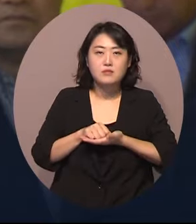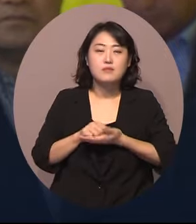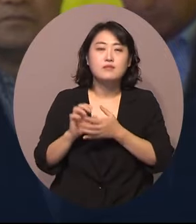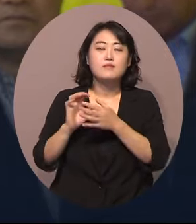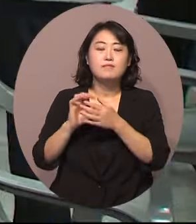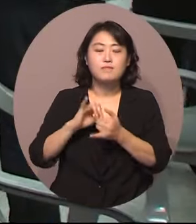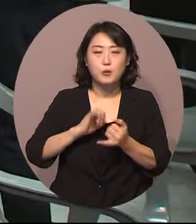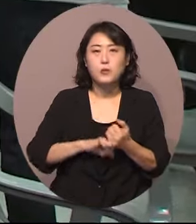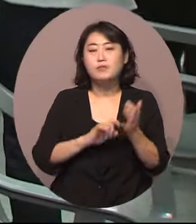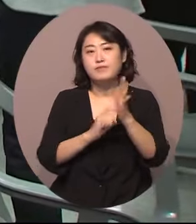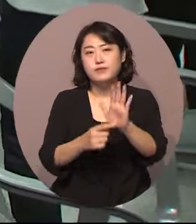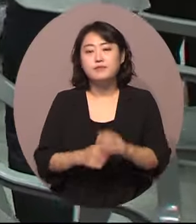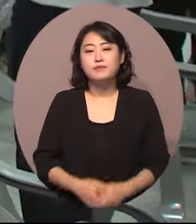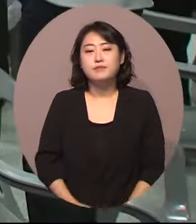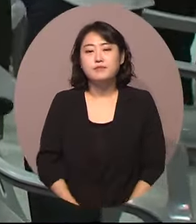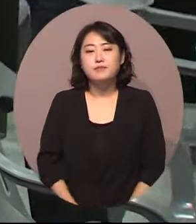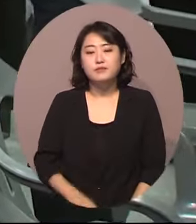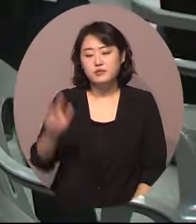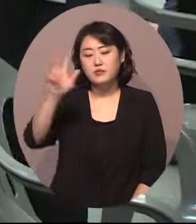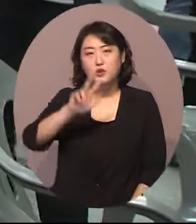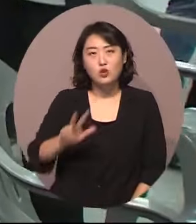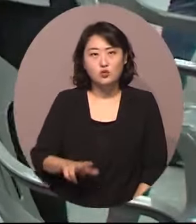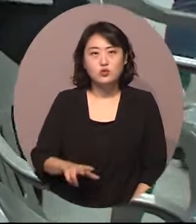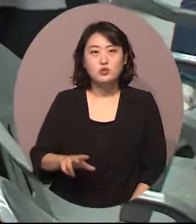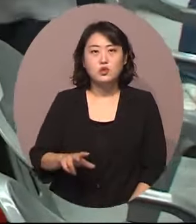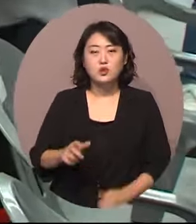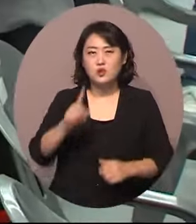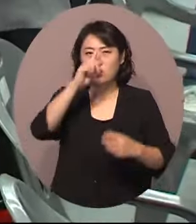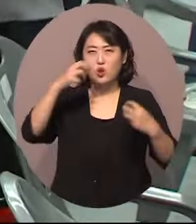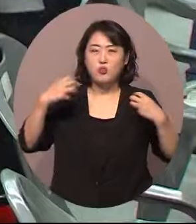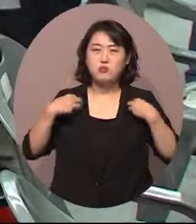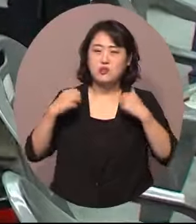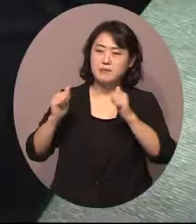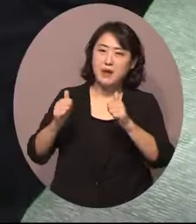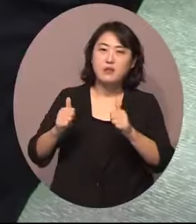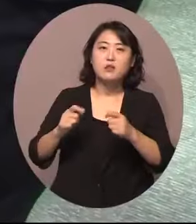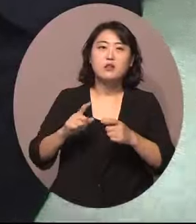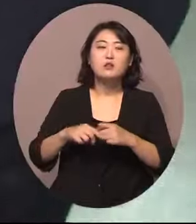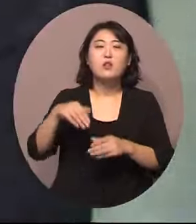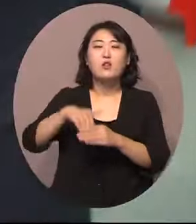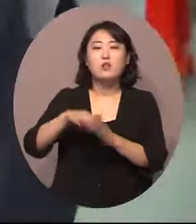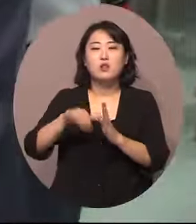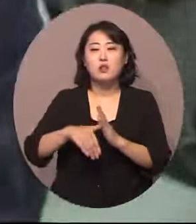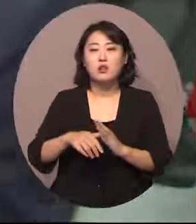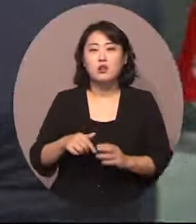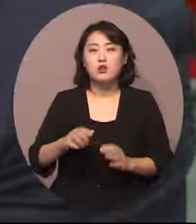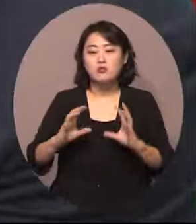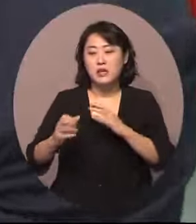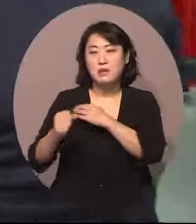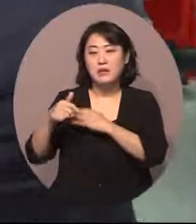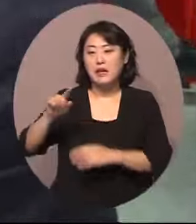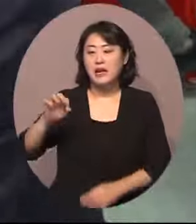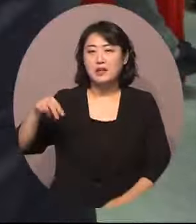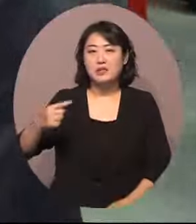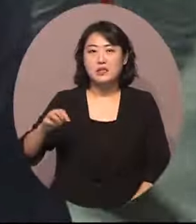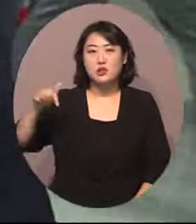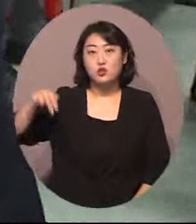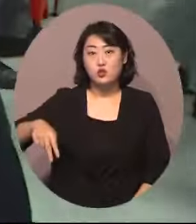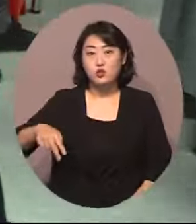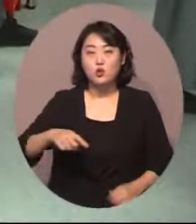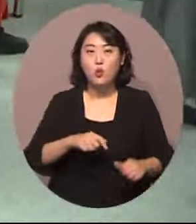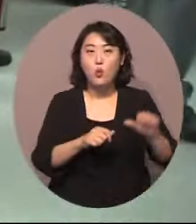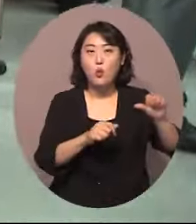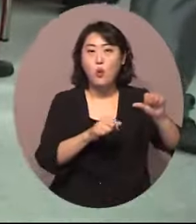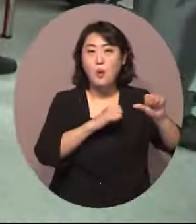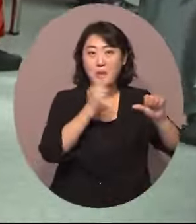이어가도록. 전국적으로 정권 심판론이 거센 이번 선거에서 국민의힘 강승규 후보는 5선을 노렸던